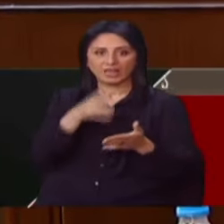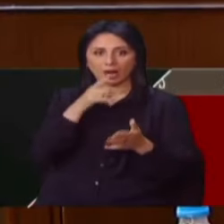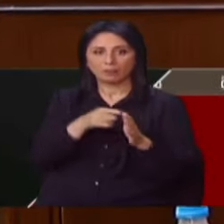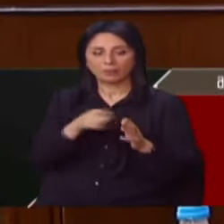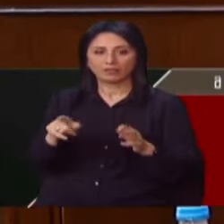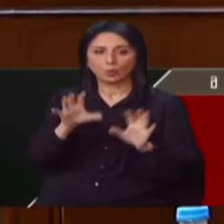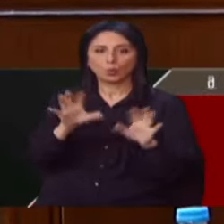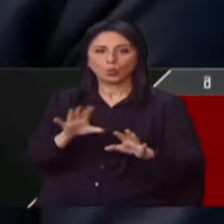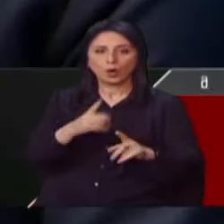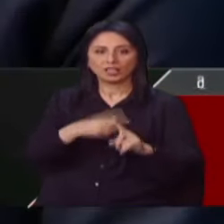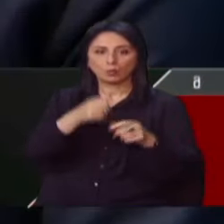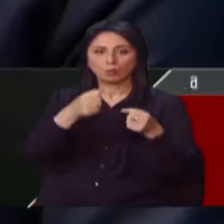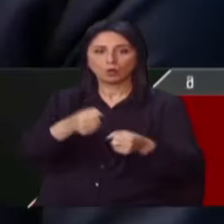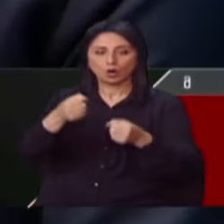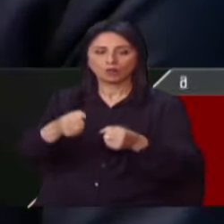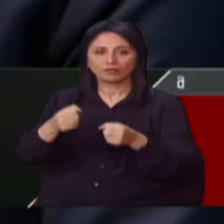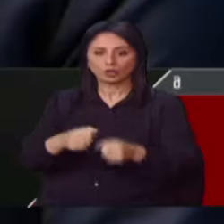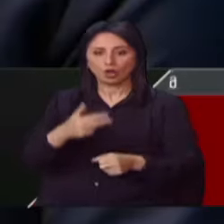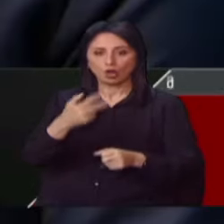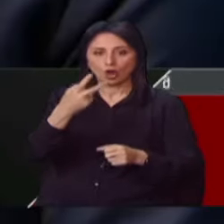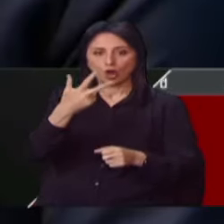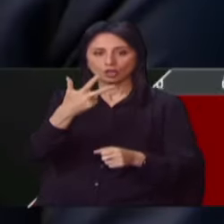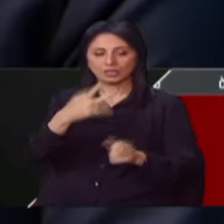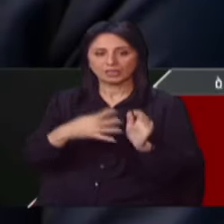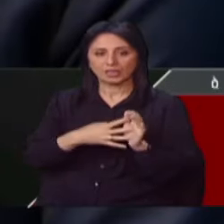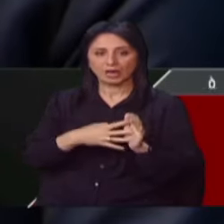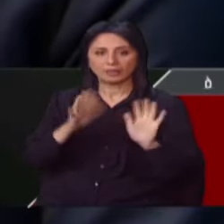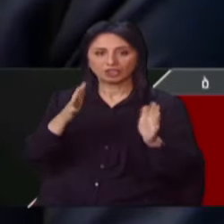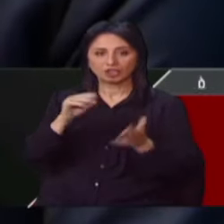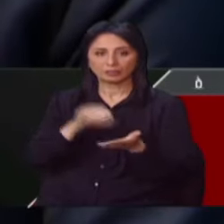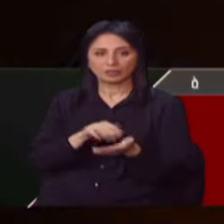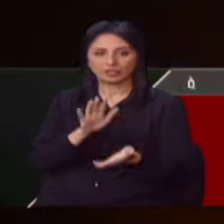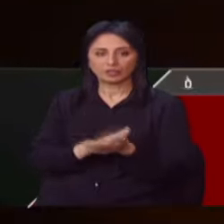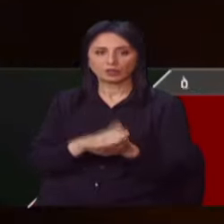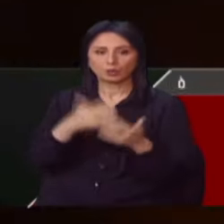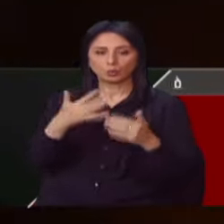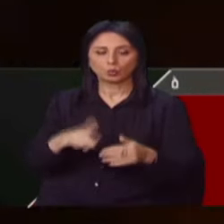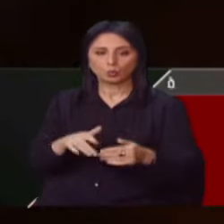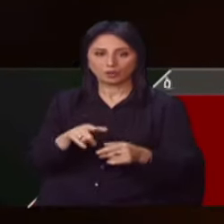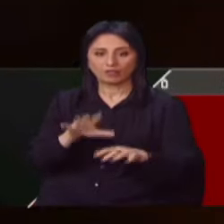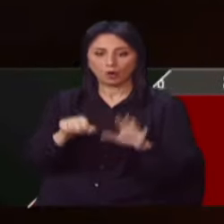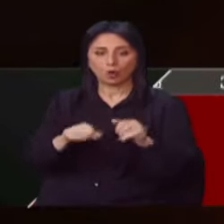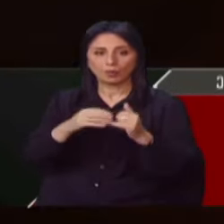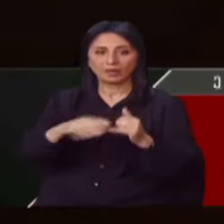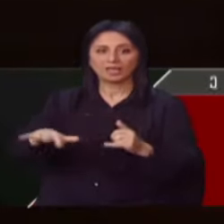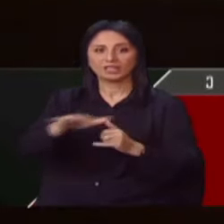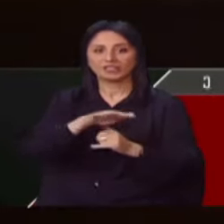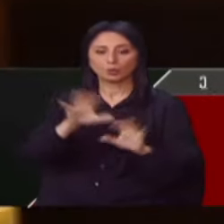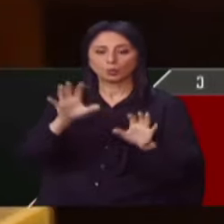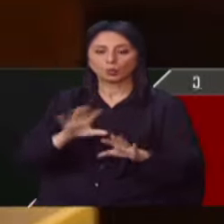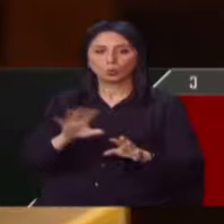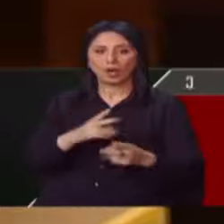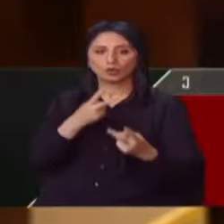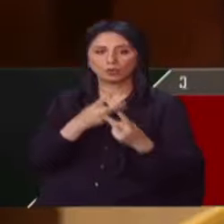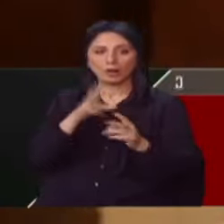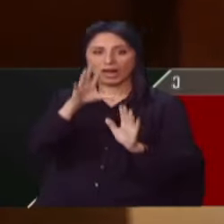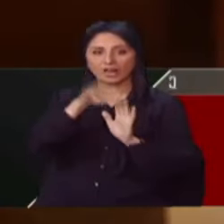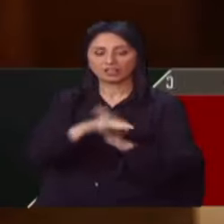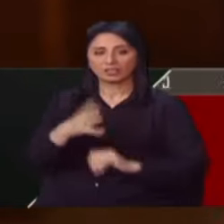პერიოდში უკანონო ბორდერიზაციის 39 შემთხვევა დაფიქსირდა და ოკუპირებულ ტერიტორიებზე უკანონო